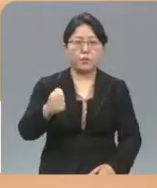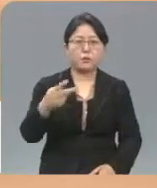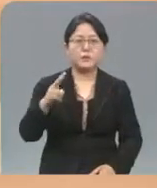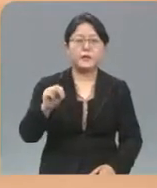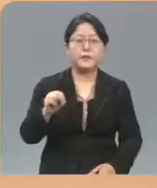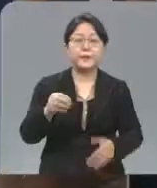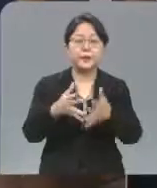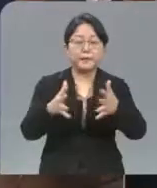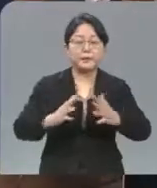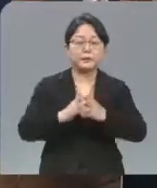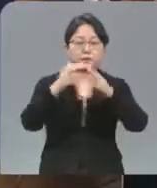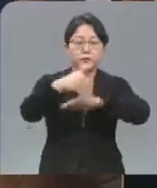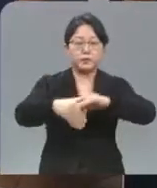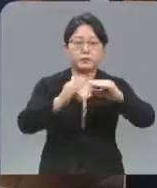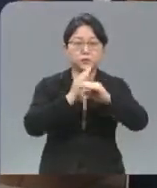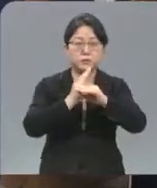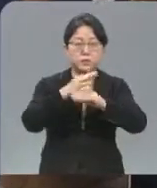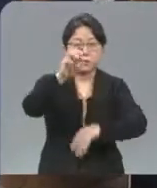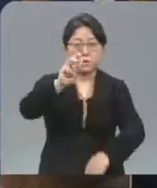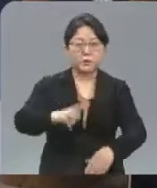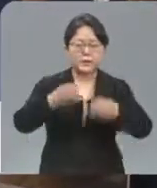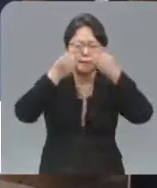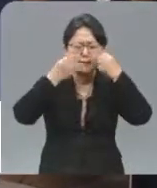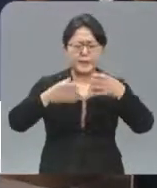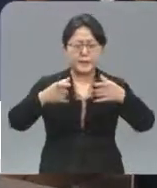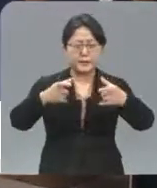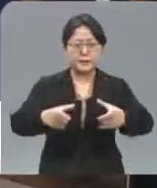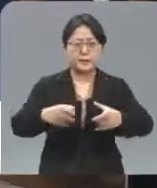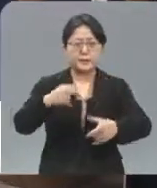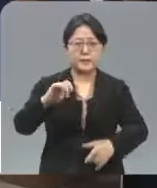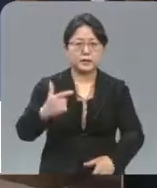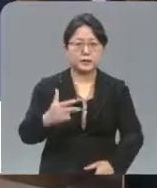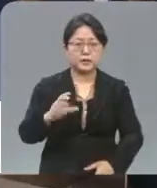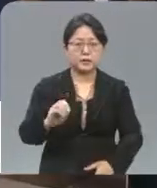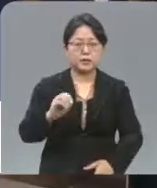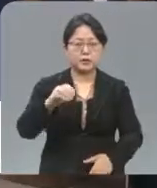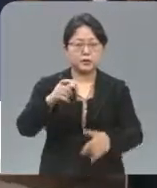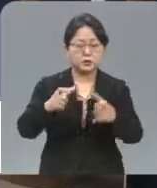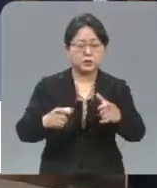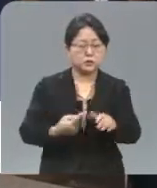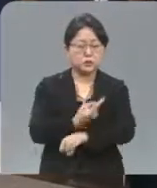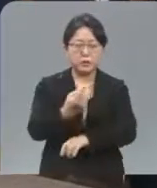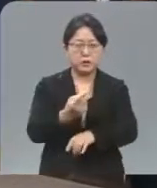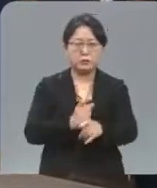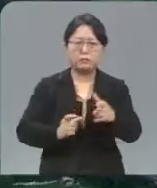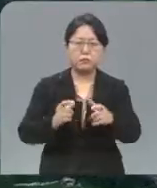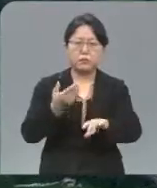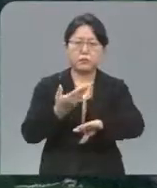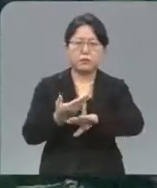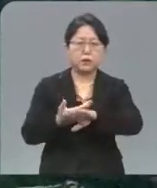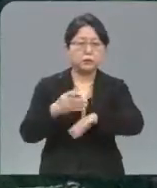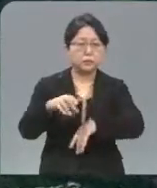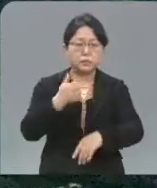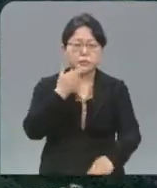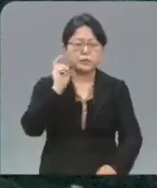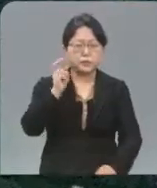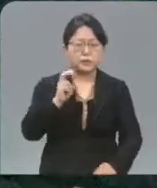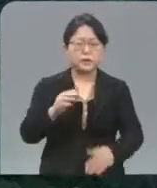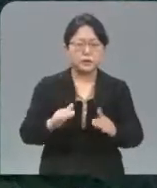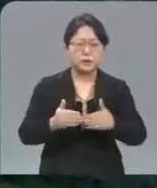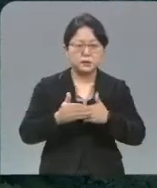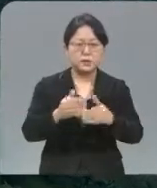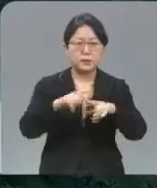52만 호가 공급됩니다. 광주의 신규 택지는 산정지구 외에 추가될 가능성은 낮습니다. 현재 진행